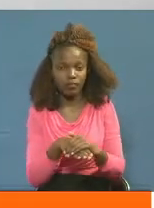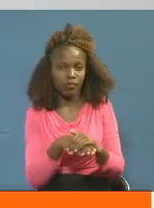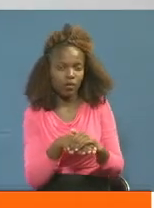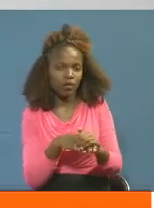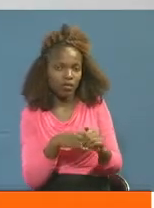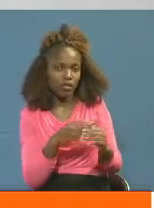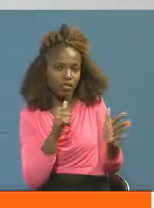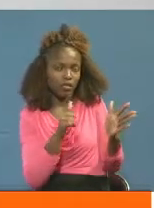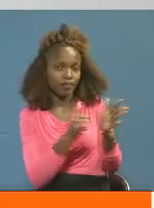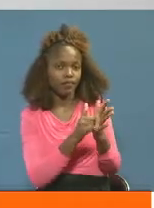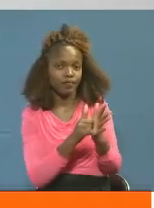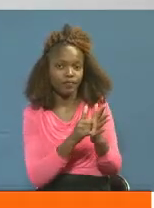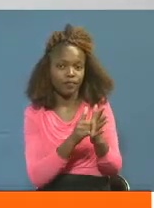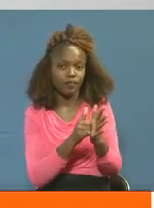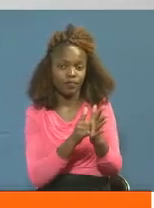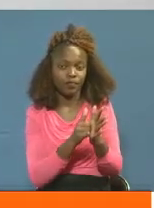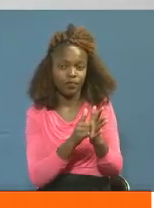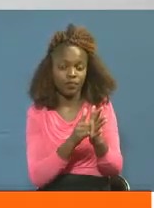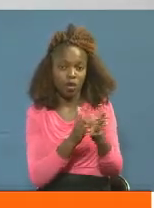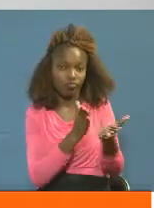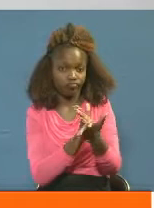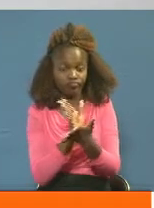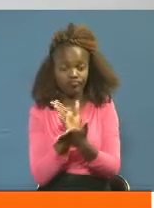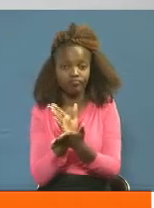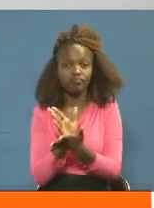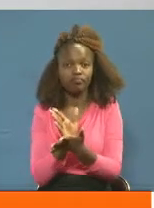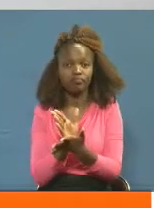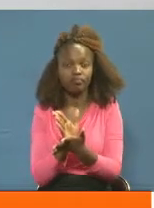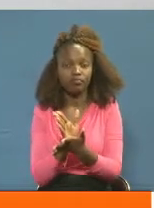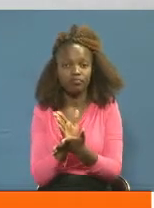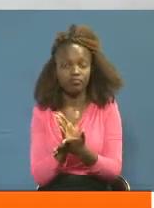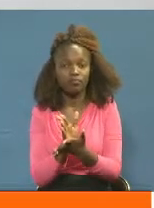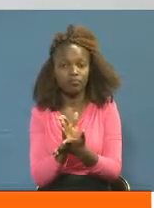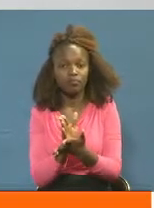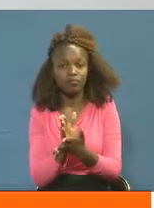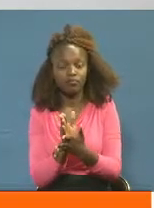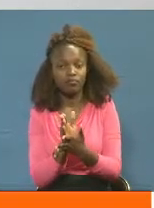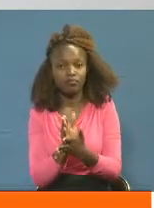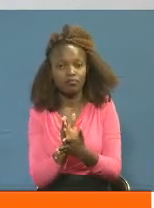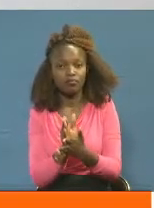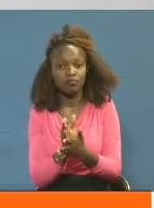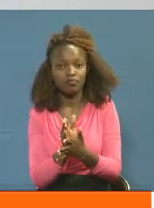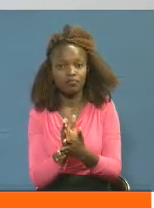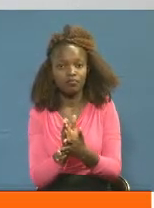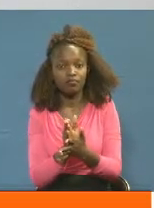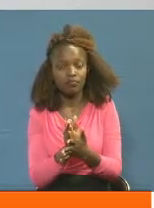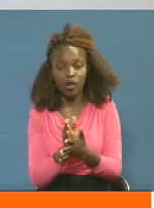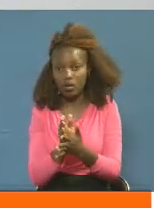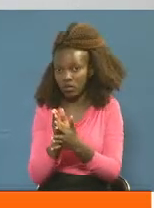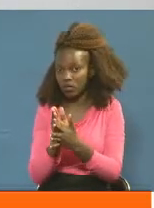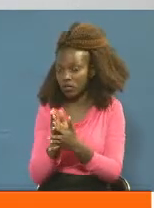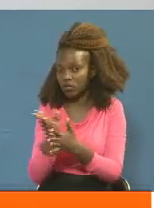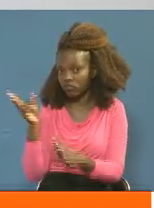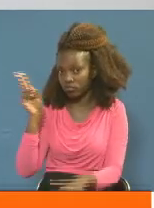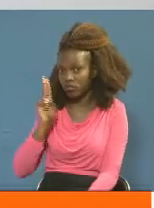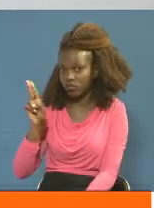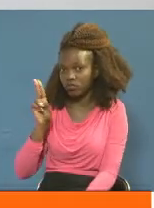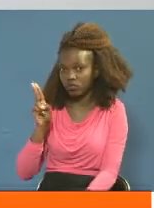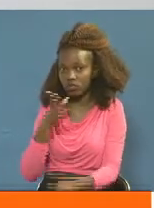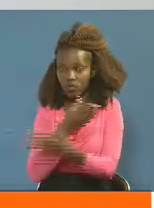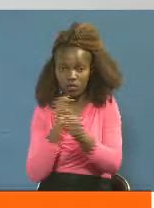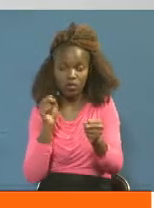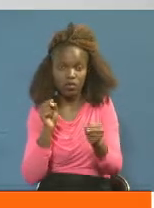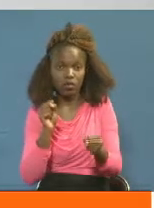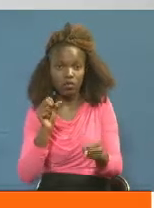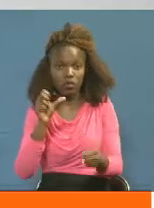ambazo kupitia kwako imfikie Rais